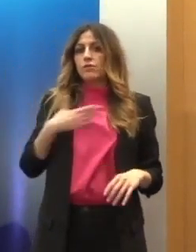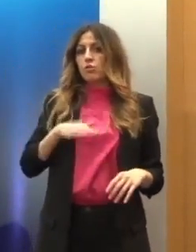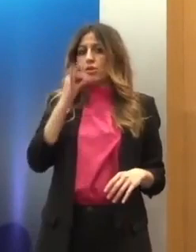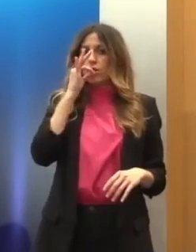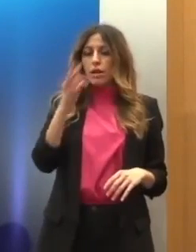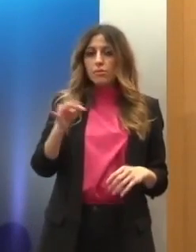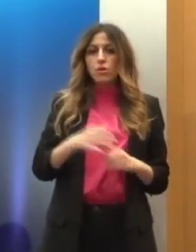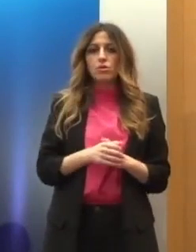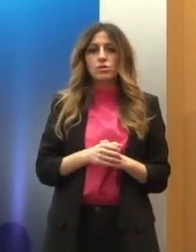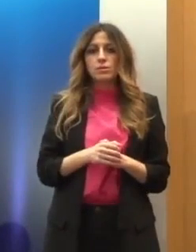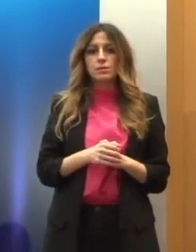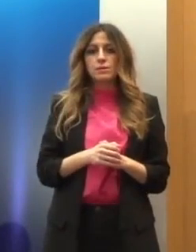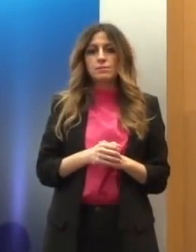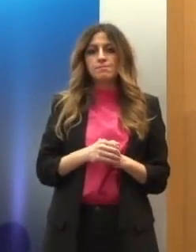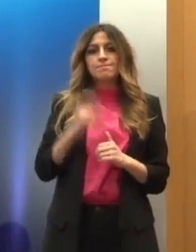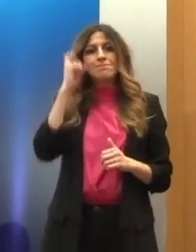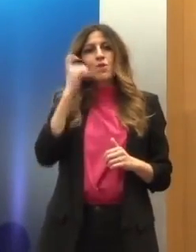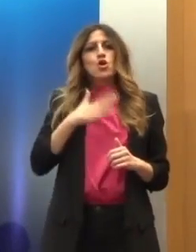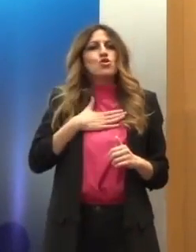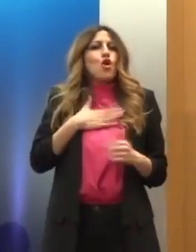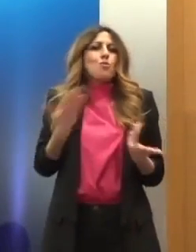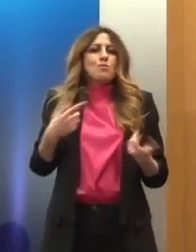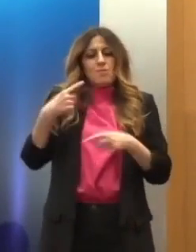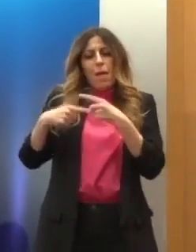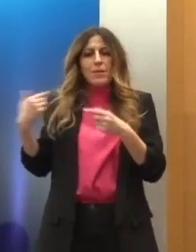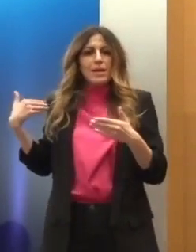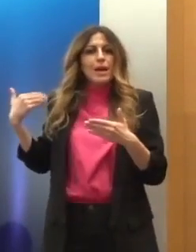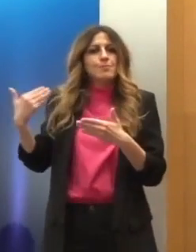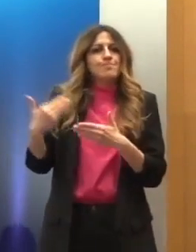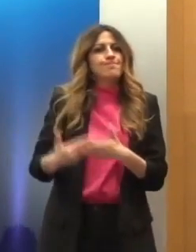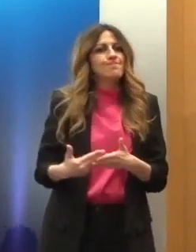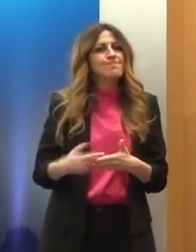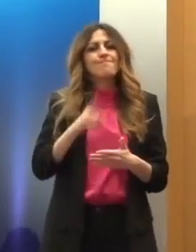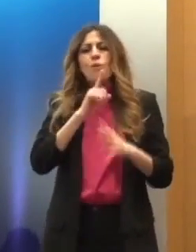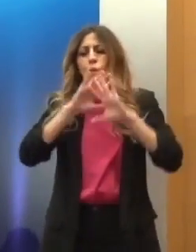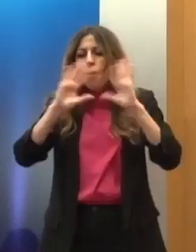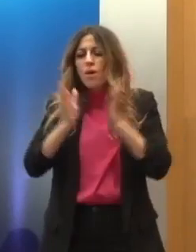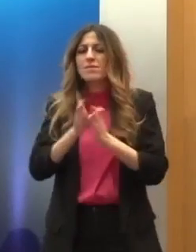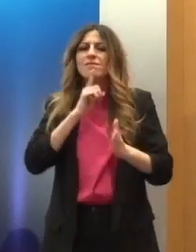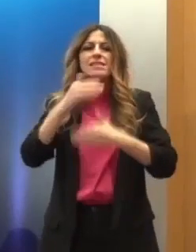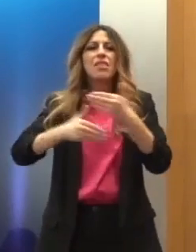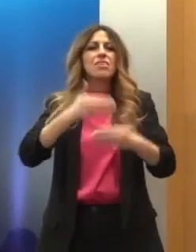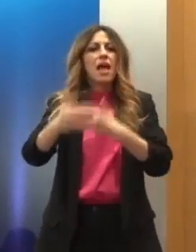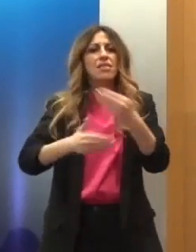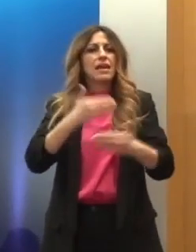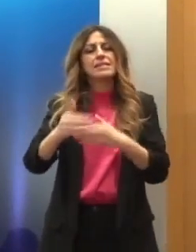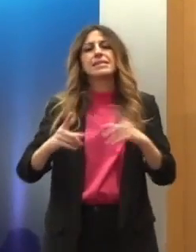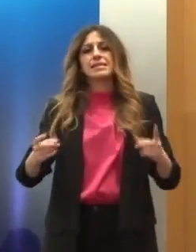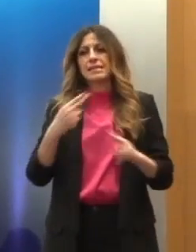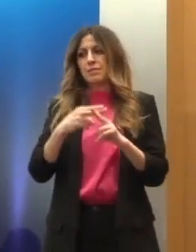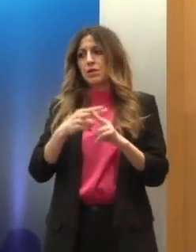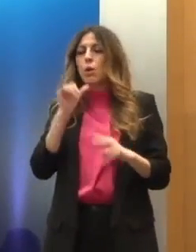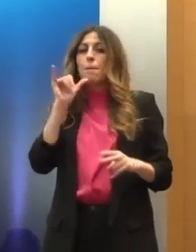σημασία, κατά την προσωπική μου άποψη και εμπειρία μέσα από αυτή τη διαδικασία, των εν λόγω διαδικασιών. Πάντο ο καθηγητής μας, ο